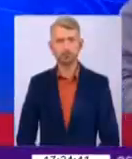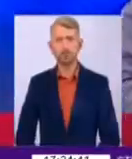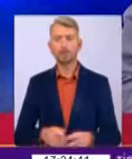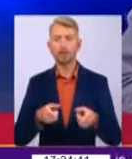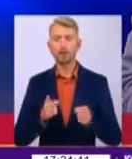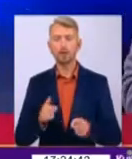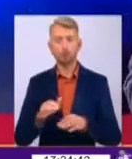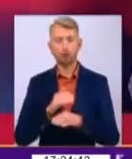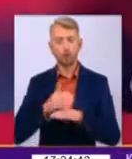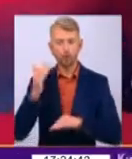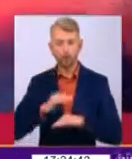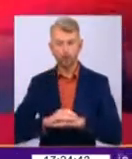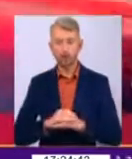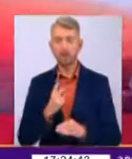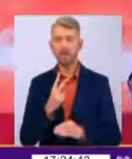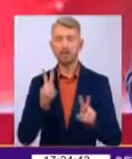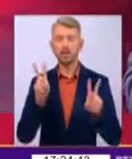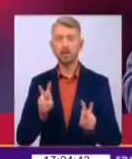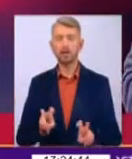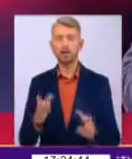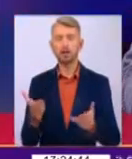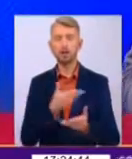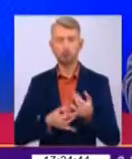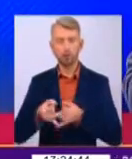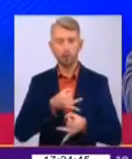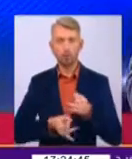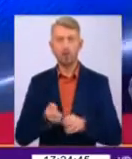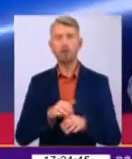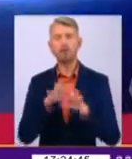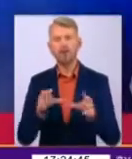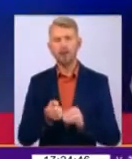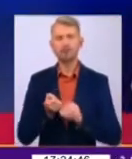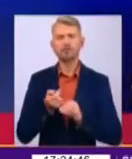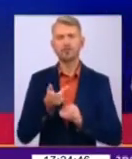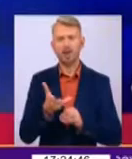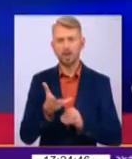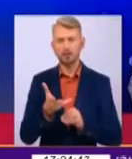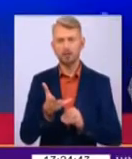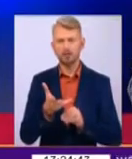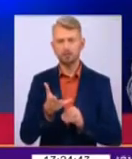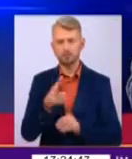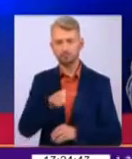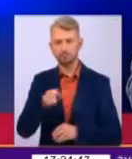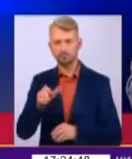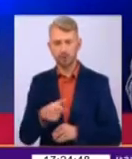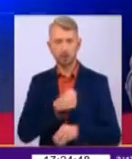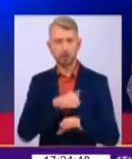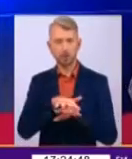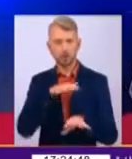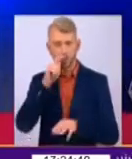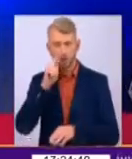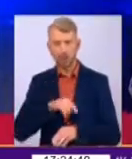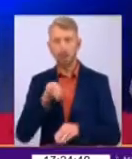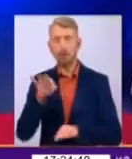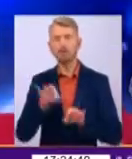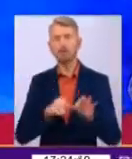Дійсно, доброго вечора. Дві теми, про які ми сьогодні поговоримо, це чисельність взагалі складу особового Збройних сил України і